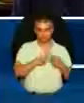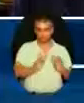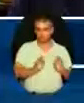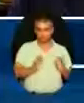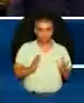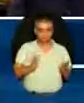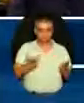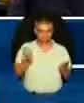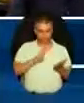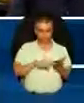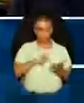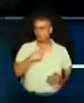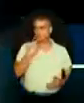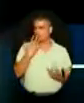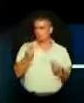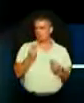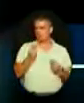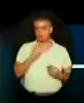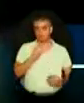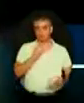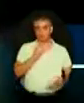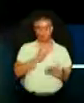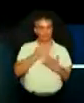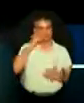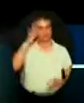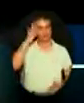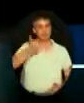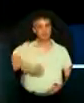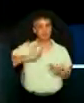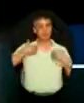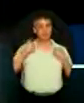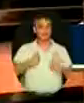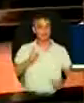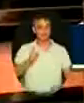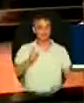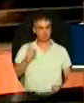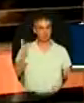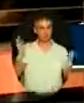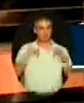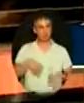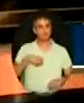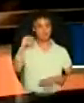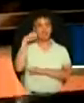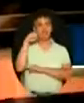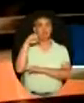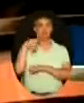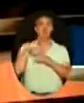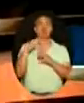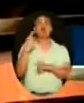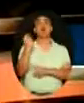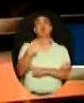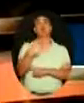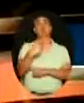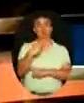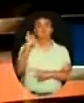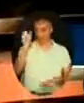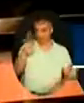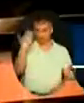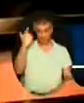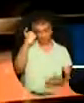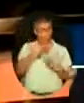עניין, אז אני אגיד כמה דברים. קודם כל, כמי שניבא בהיותו שר ביטחון את נפילתו של אסד בתוך מספר שבועות, וזה אדם